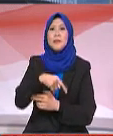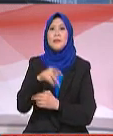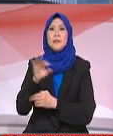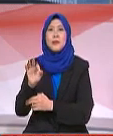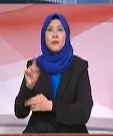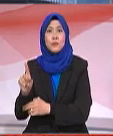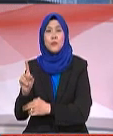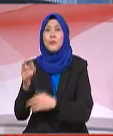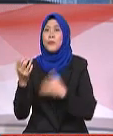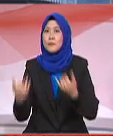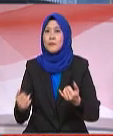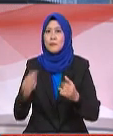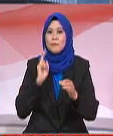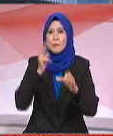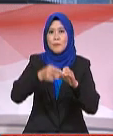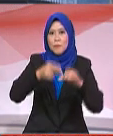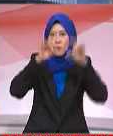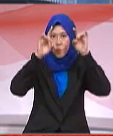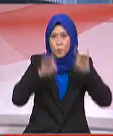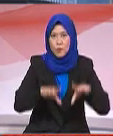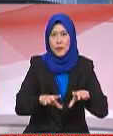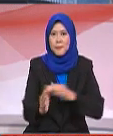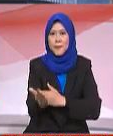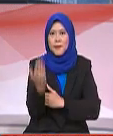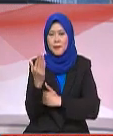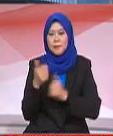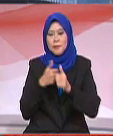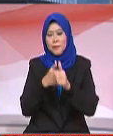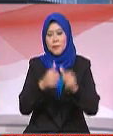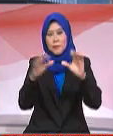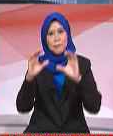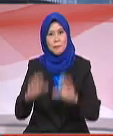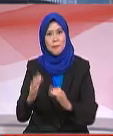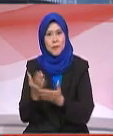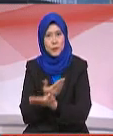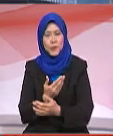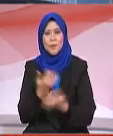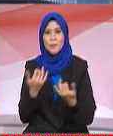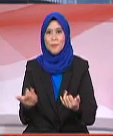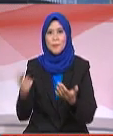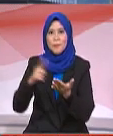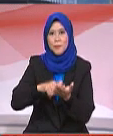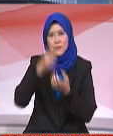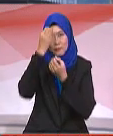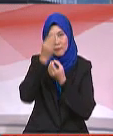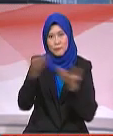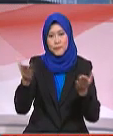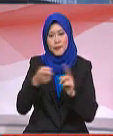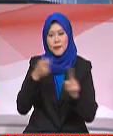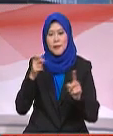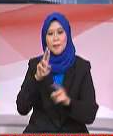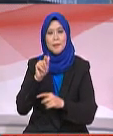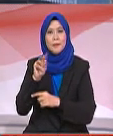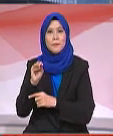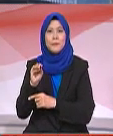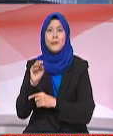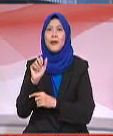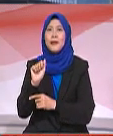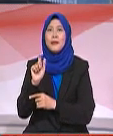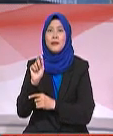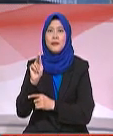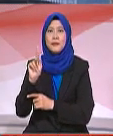91 yang mengambil peperiksaan itu pagi tadi patuh dengan norma baharu. Kita ikuti laporan bersama wartawan Atikah